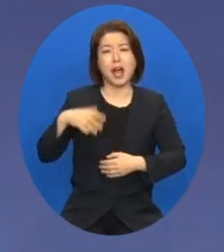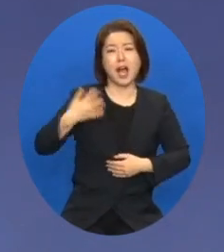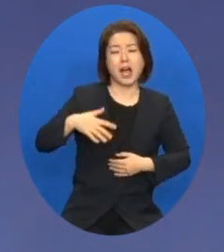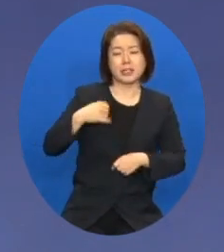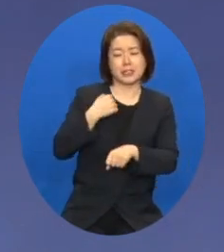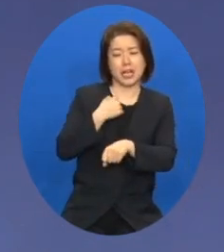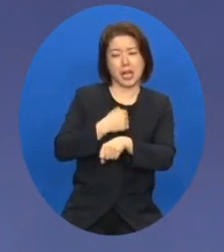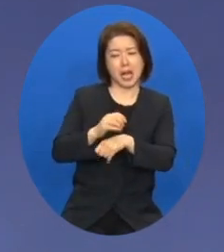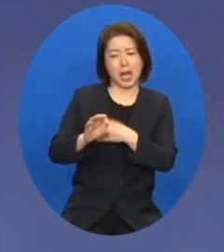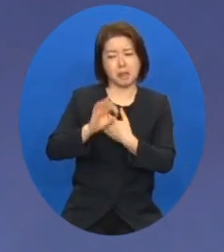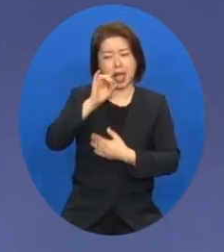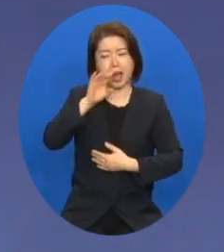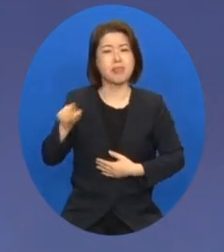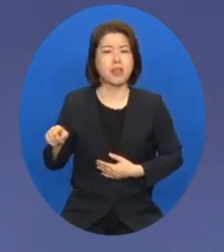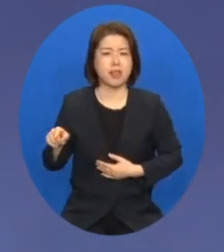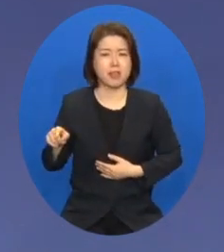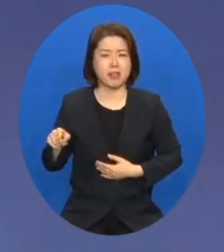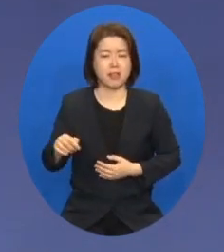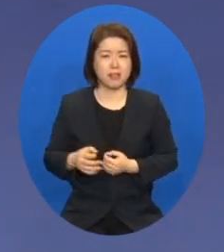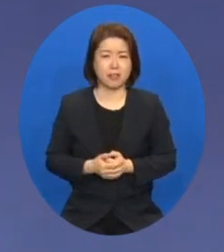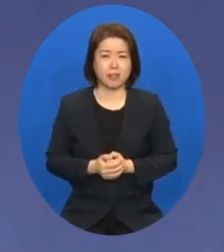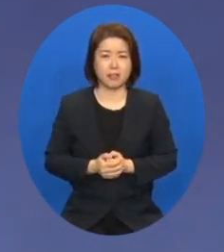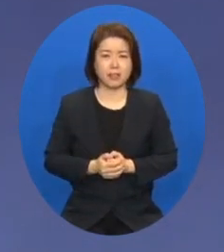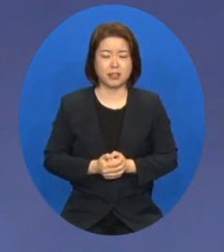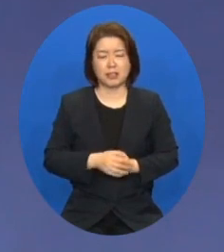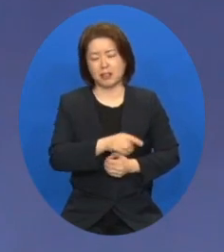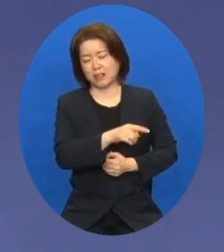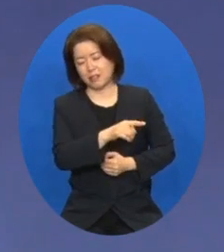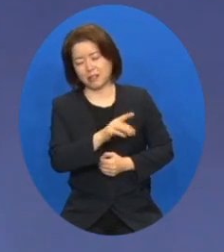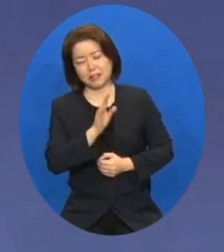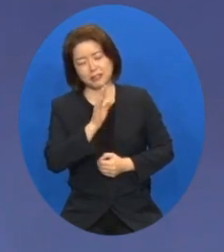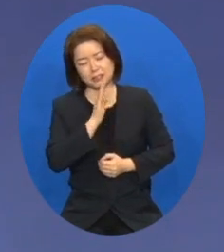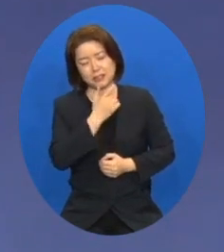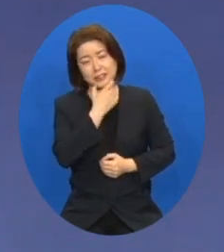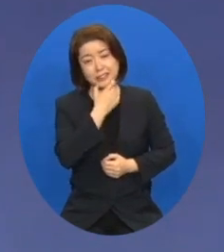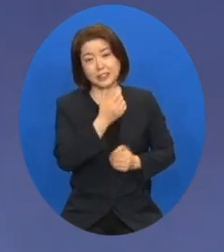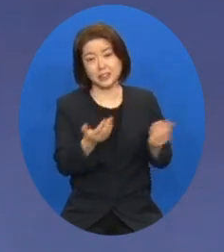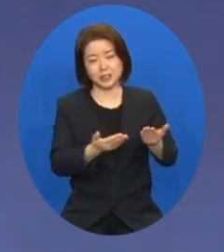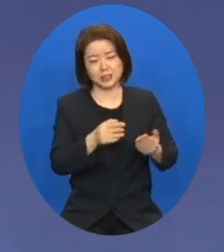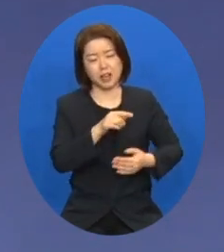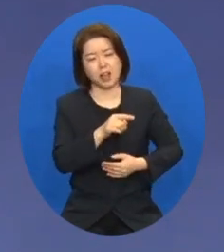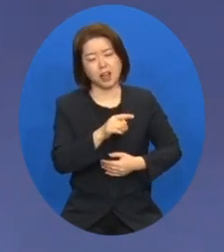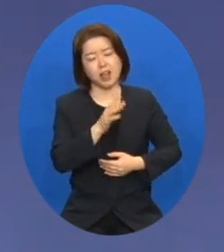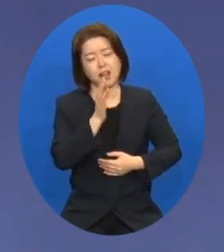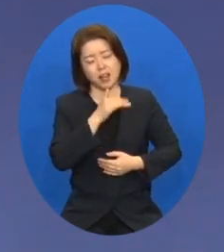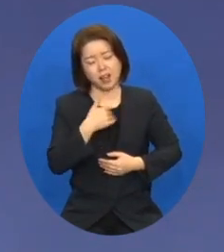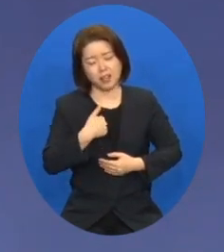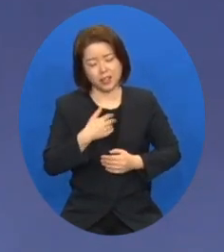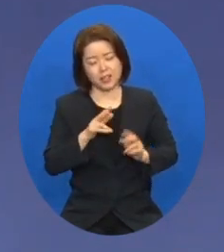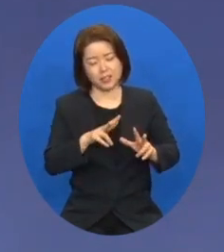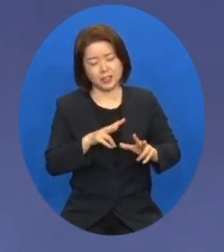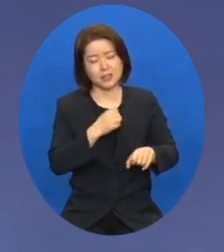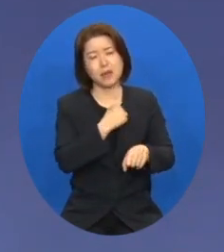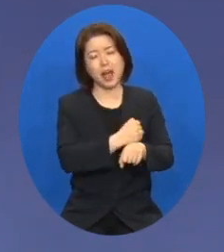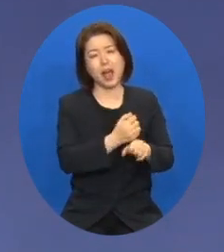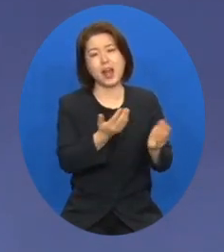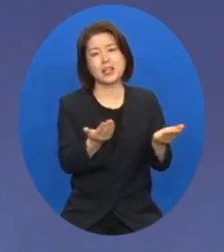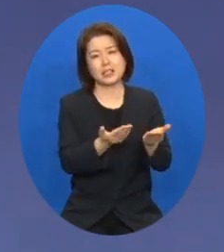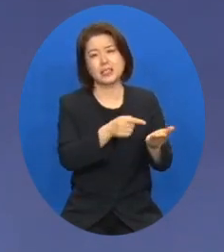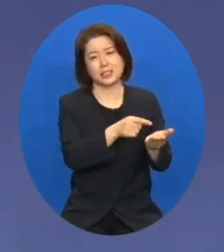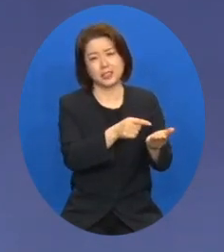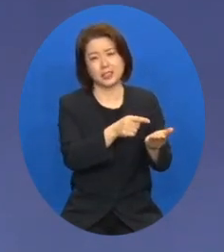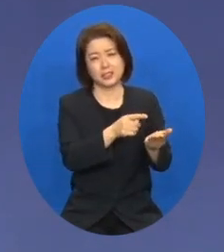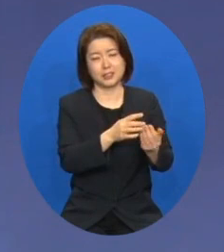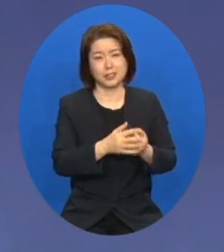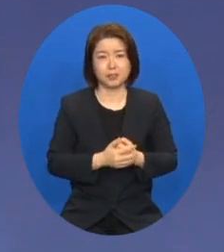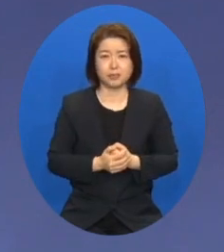해서는 안될 때 정말 하기 싫은 일은 이제 진짜 해야될 일이기도 합니다